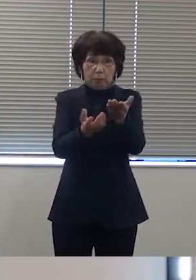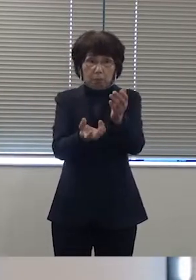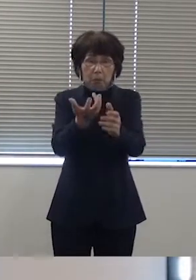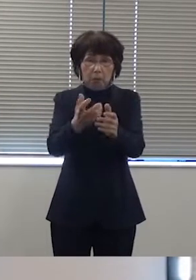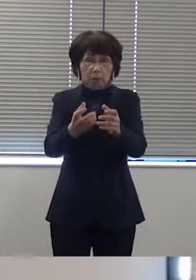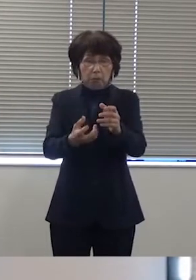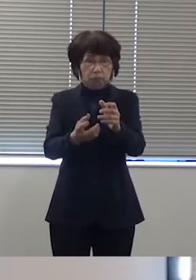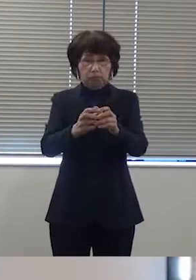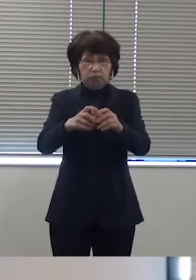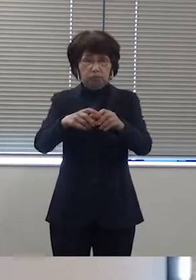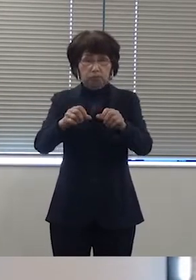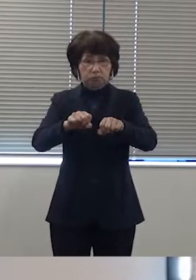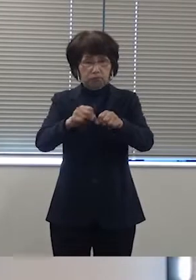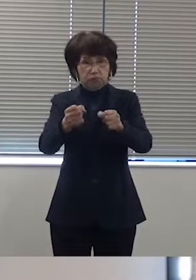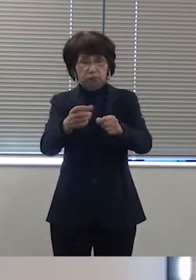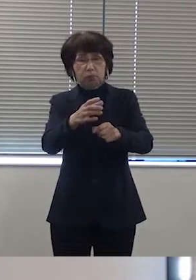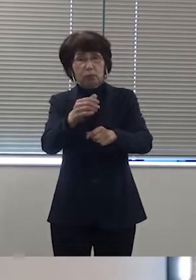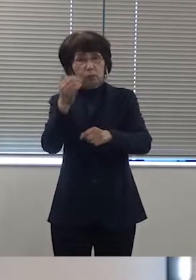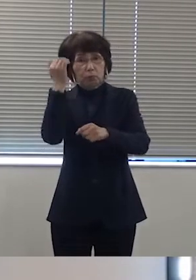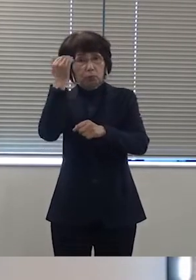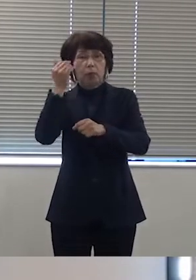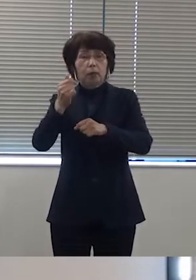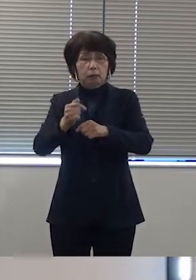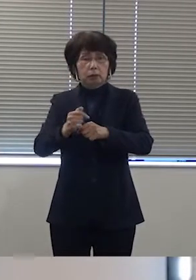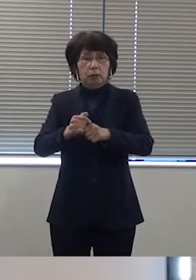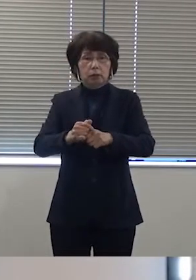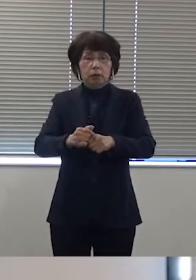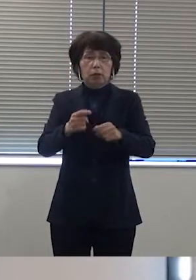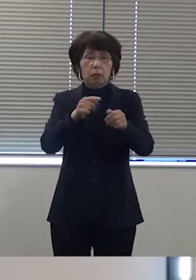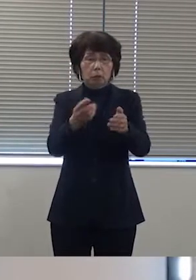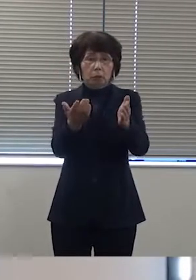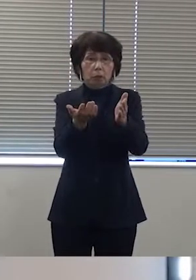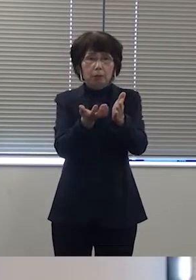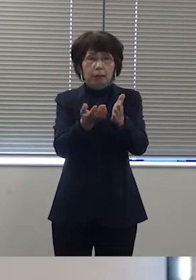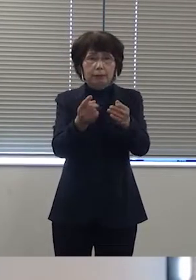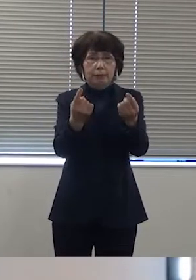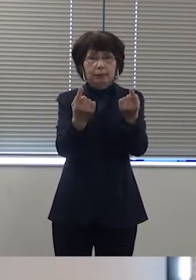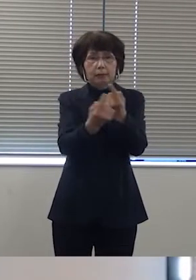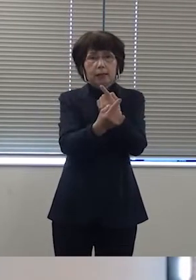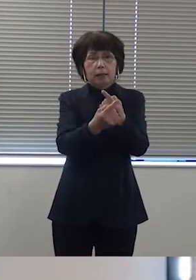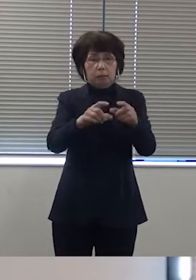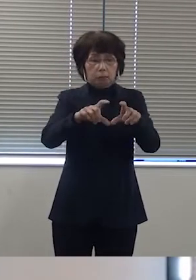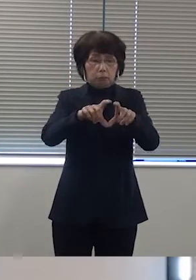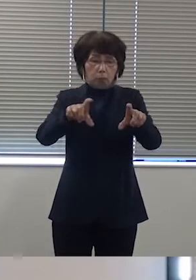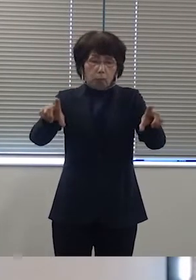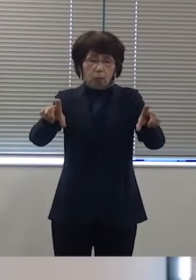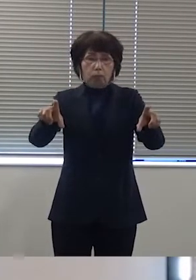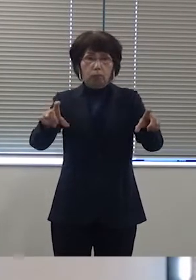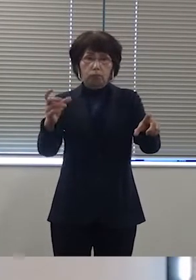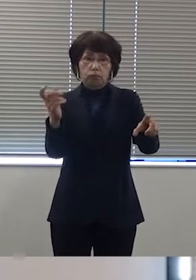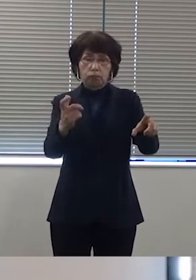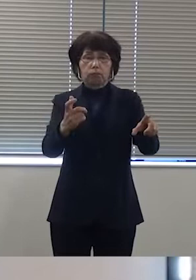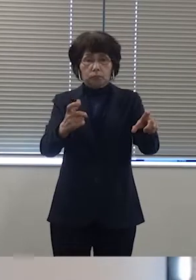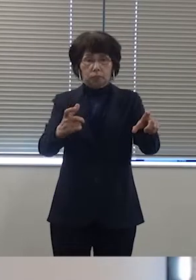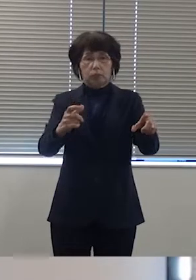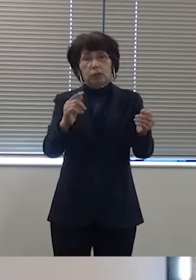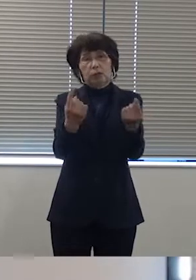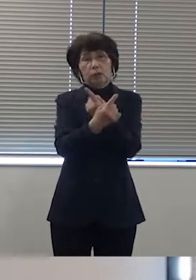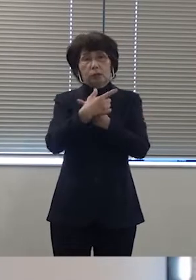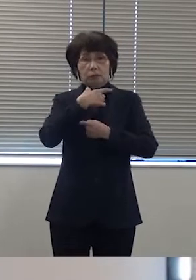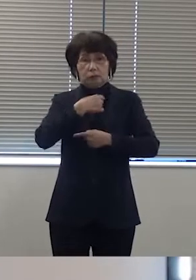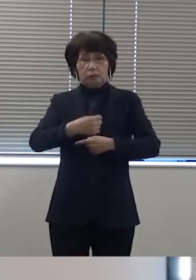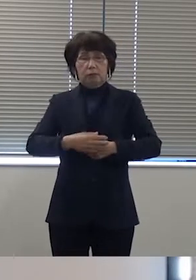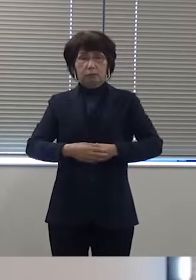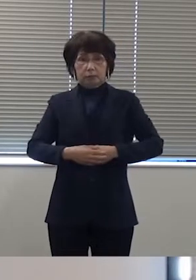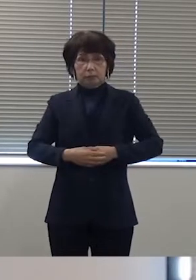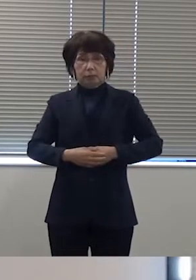の耐震化に入れ替えていきたいと考えております。それから上下水道局です